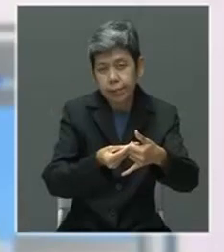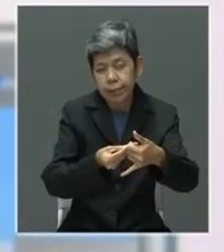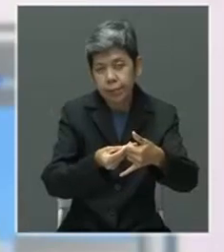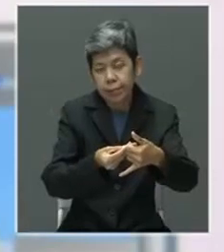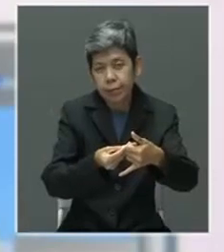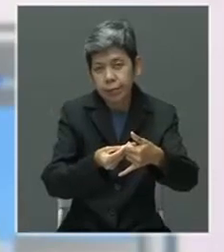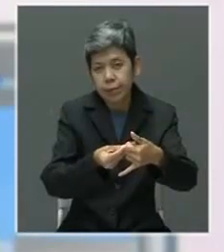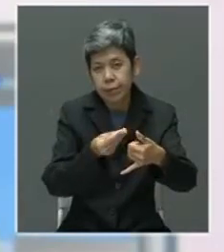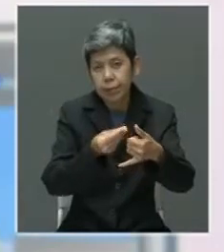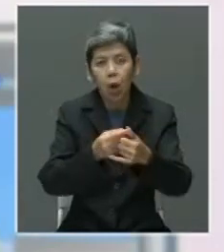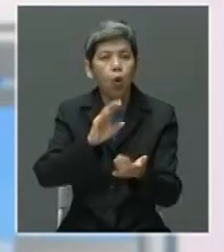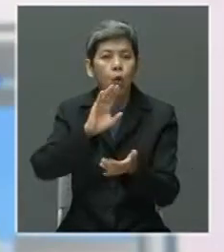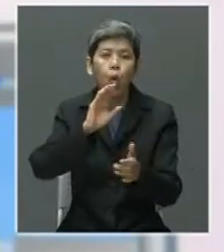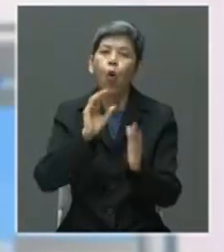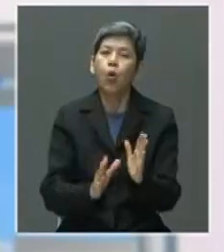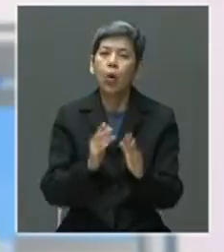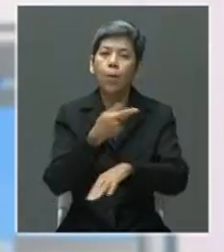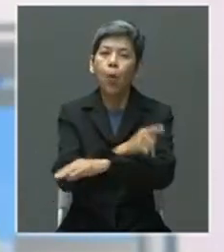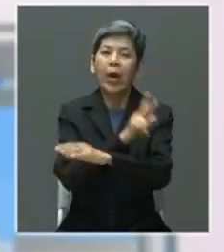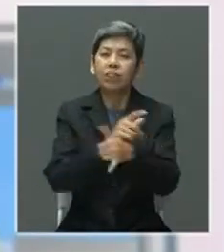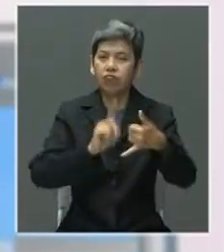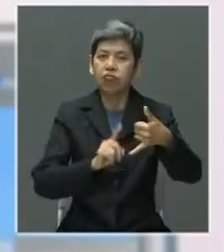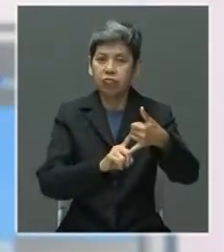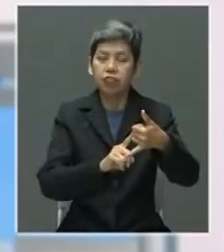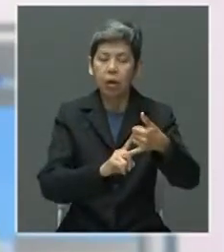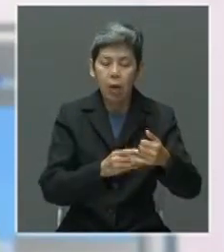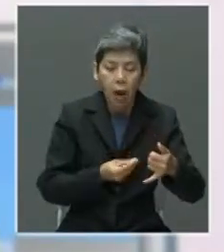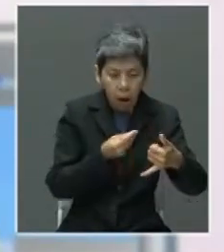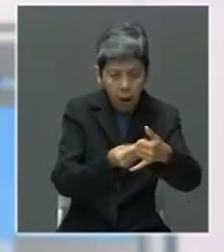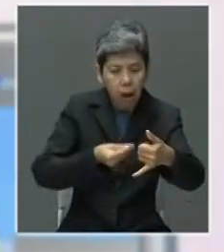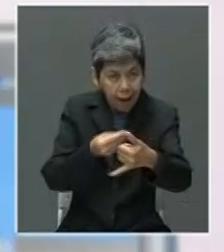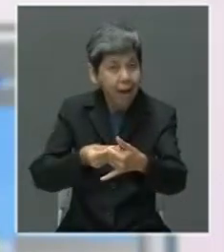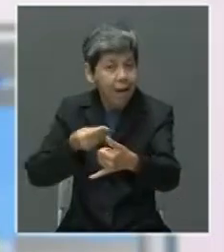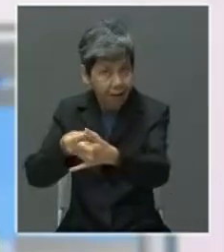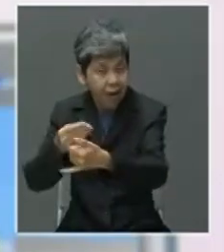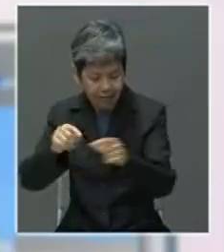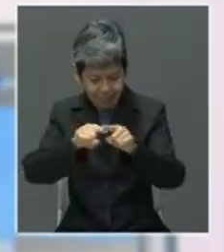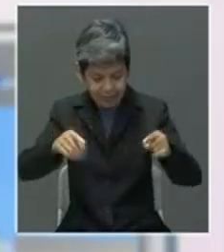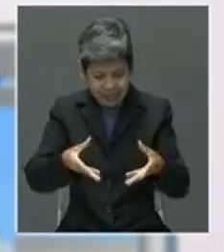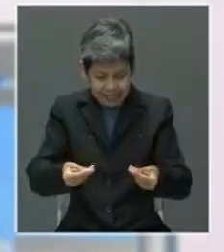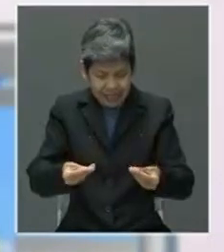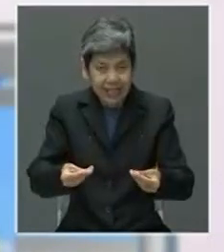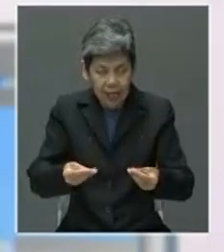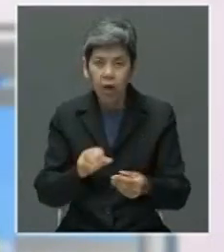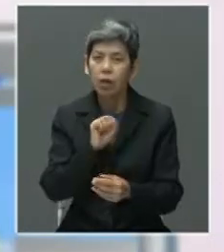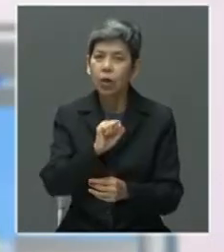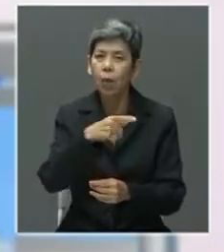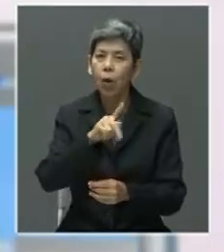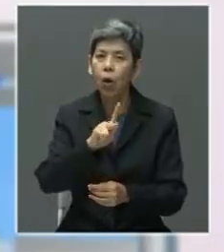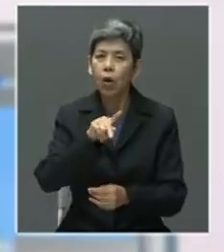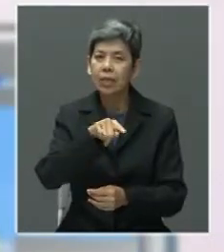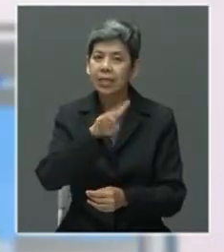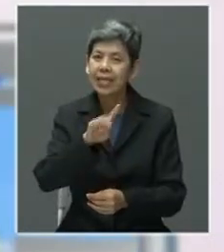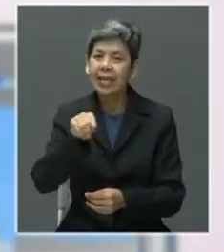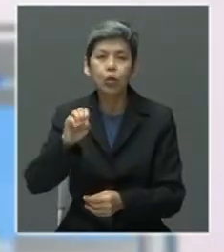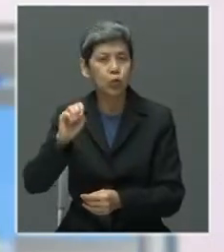อะไรนะในทุนภูเก็ตนะหลายหลายนะครับที่ได้เอกสารสิทธิ์ปป4401